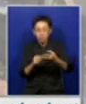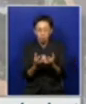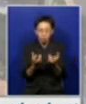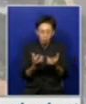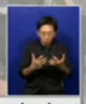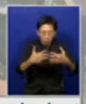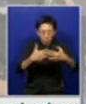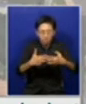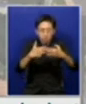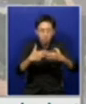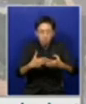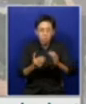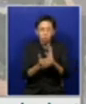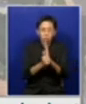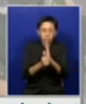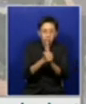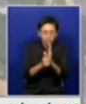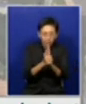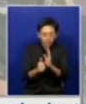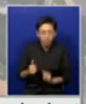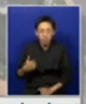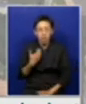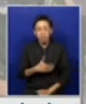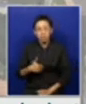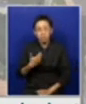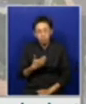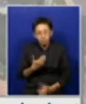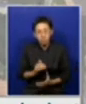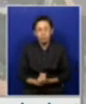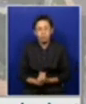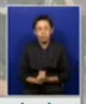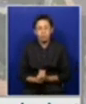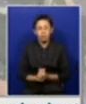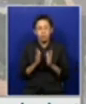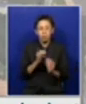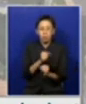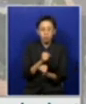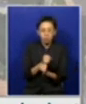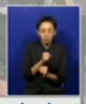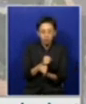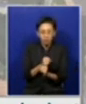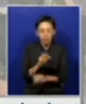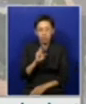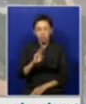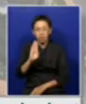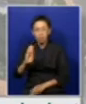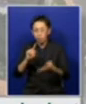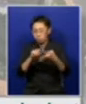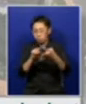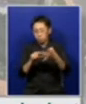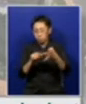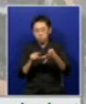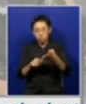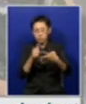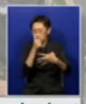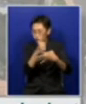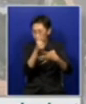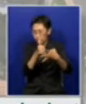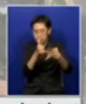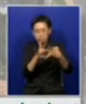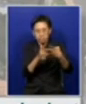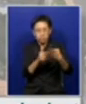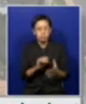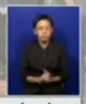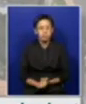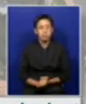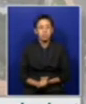ารถเรื่องสุขอนามัยเรื่องบุคลากรและเรื่องระบบนะครับในถัดไปนะครับ new normal ของโลก